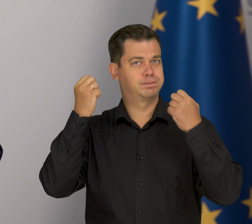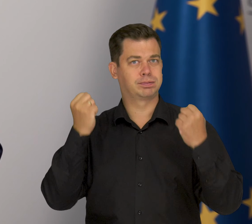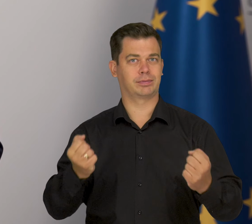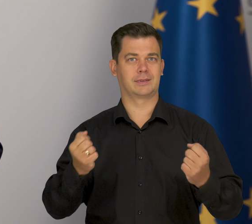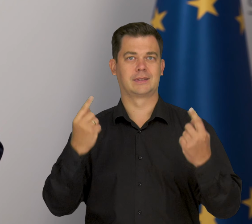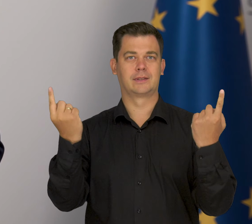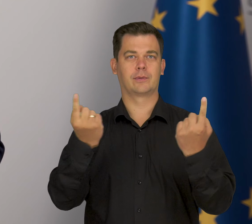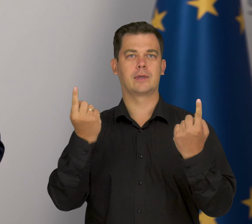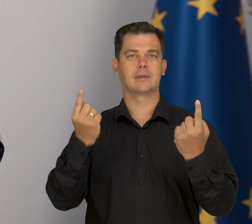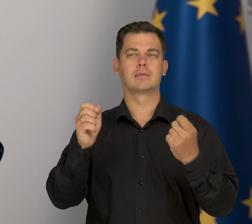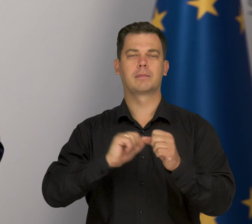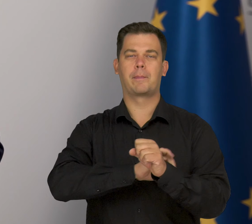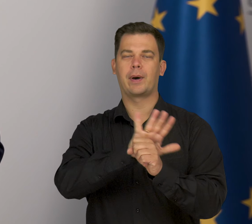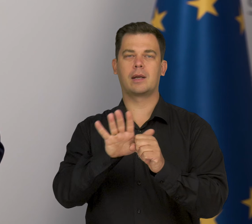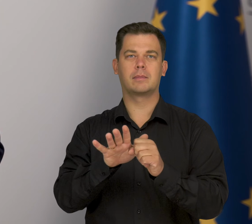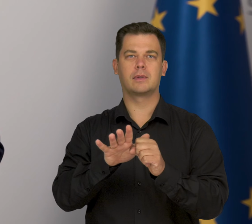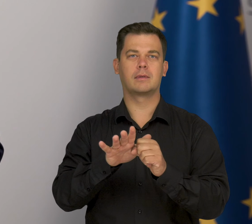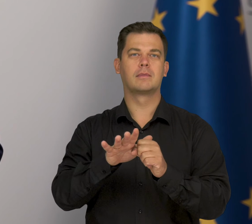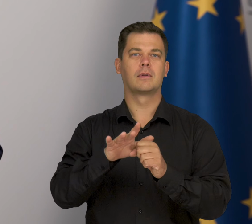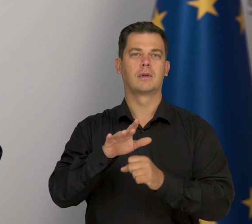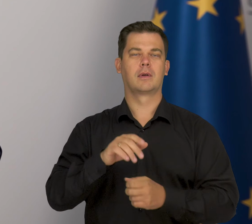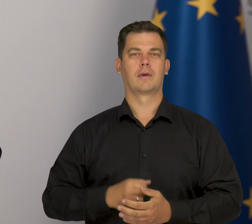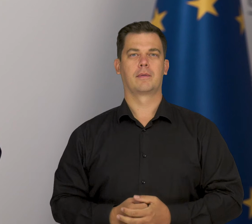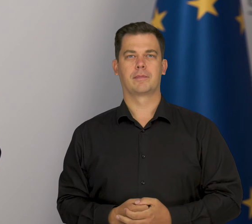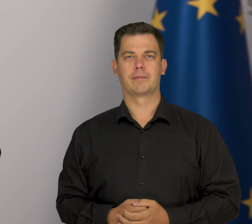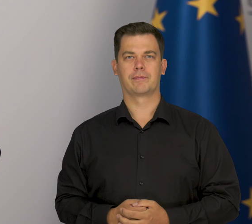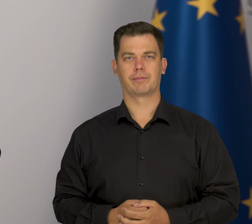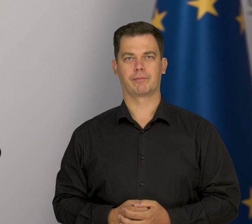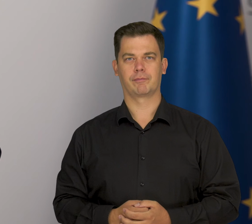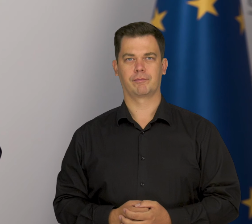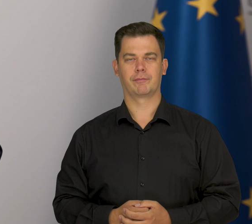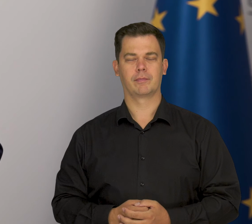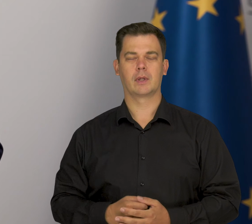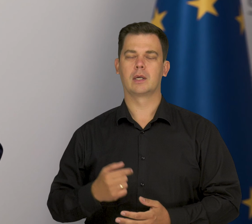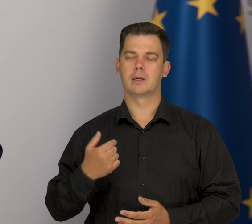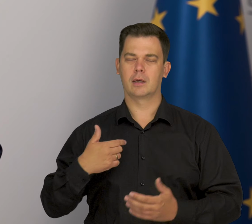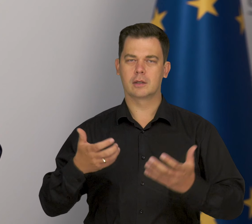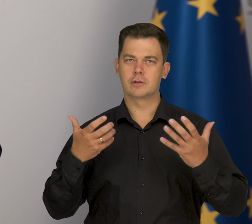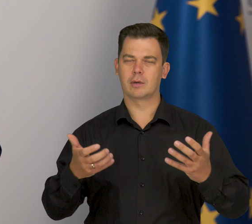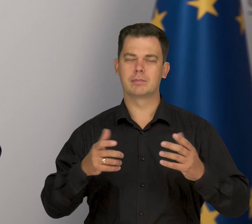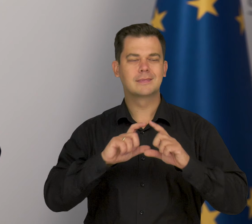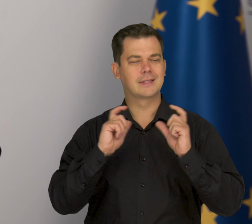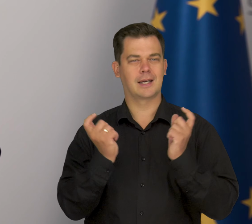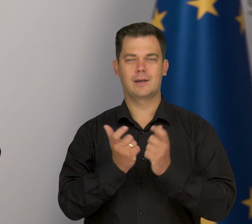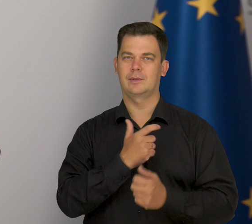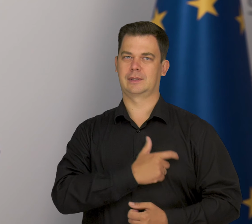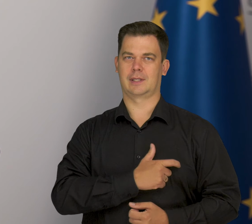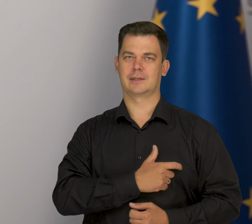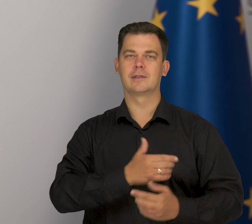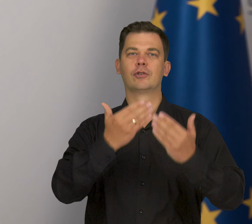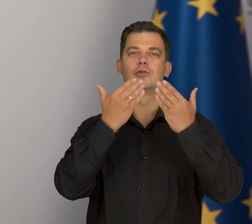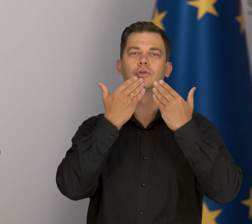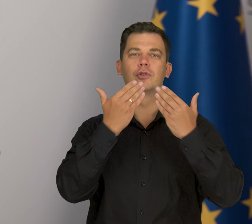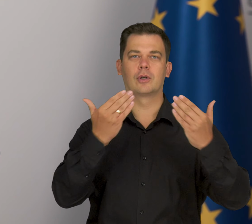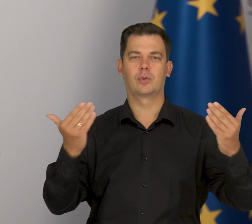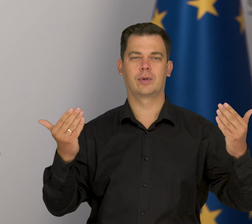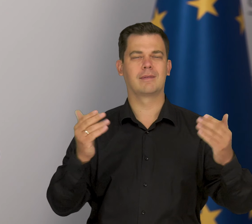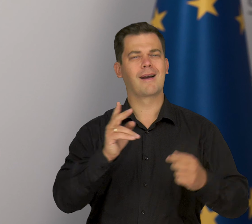wyzwaniami związanymi z pandemią koronawirusa. Chciałbym z całego serca